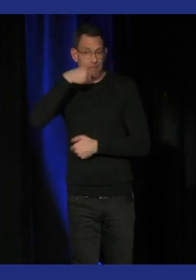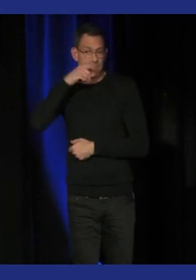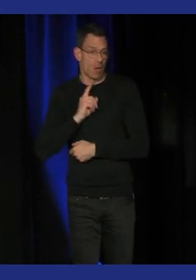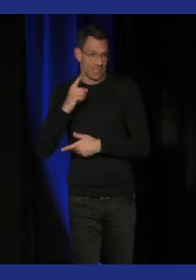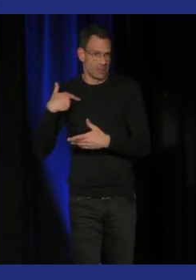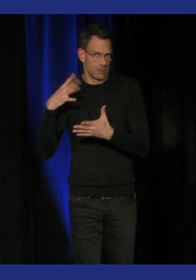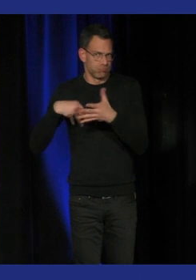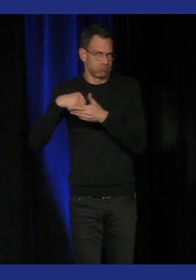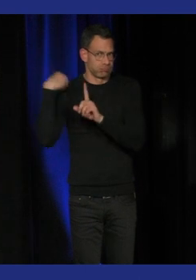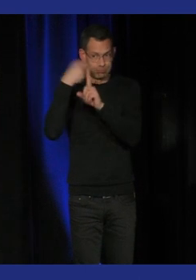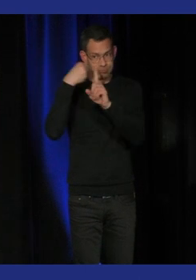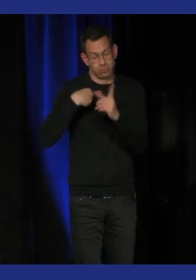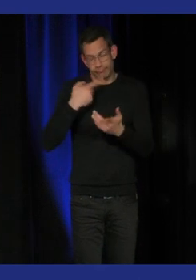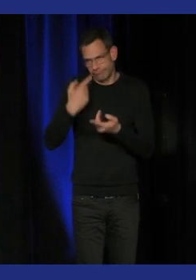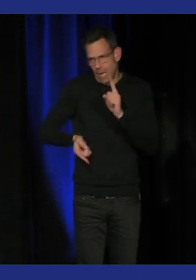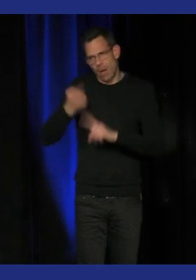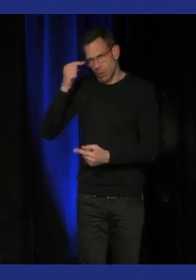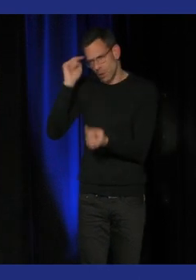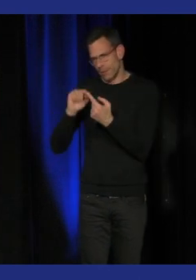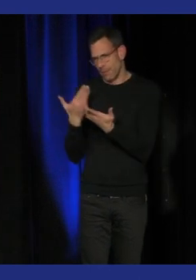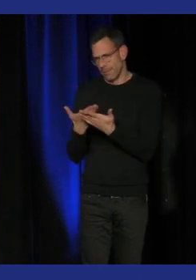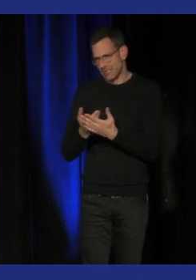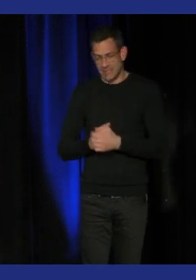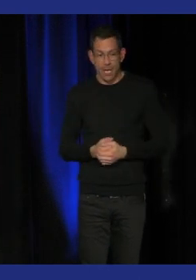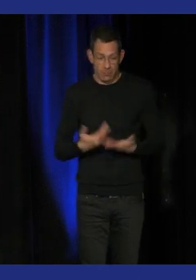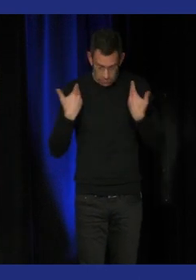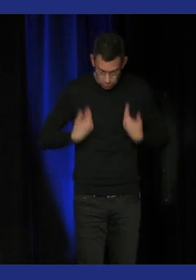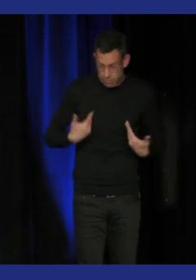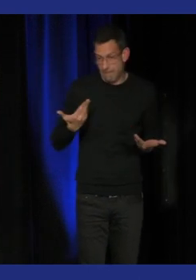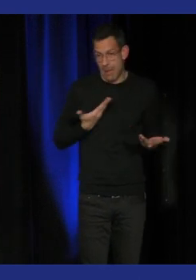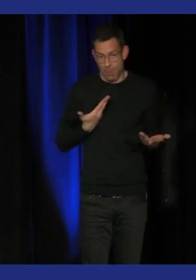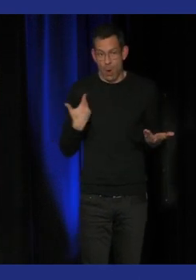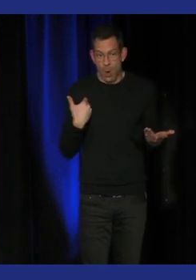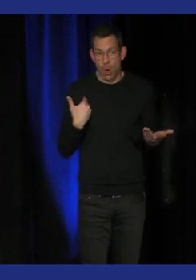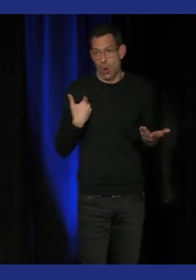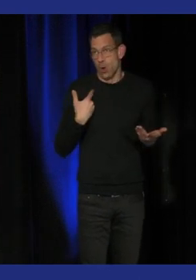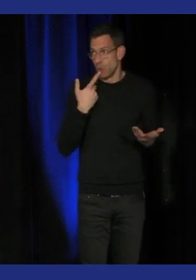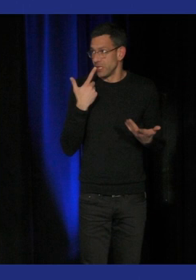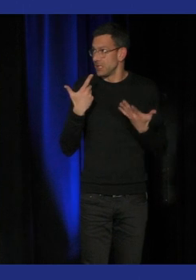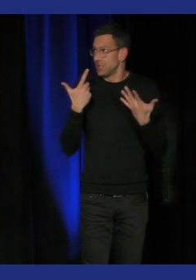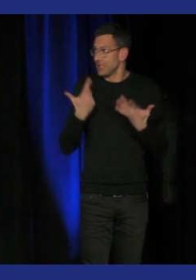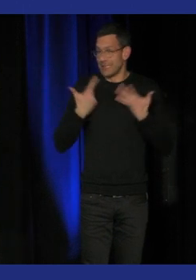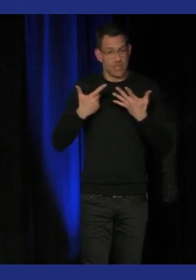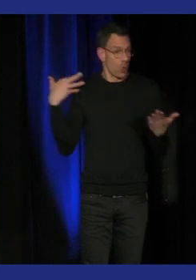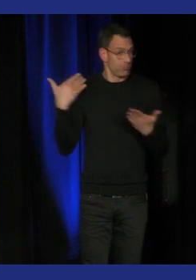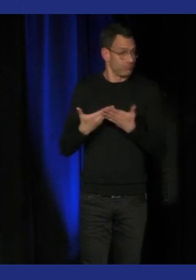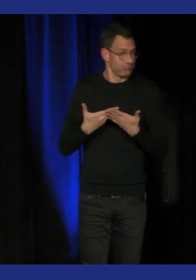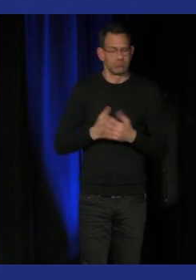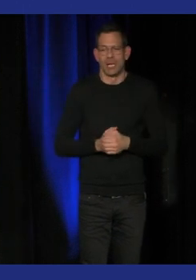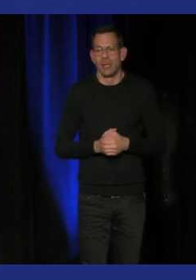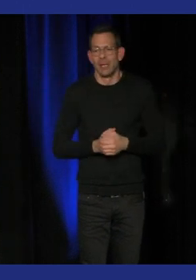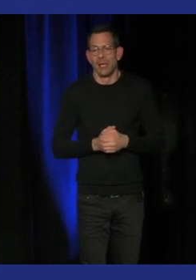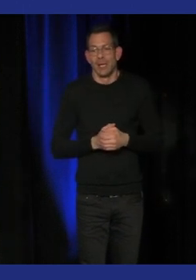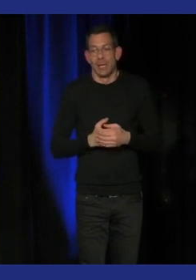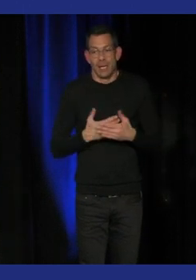pour moi de parler de ces questions, puisque moi, je suis maman depuis bientôt 7 ans. Et du